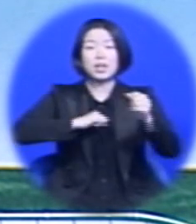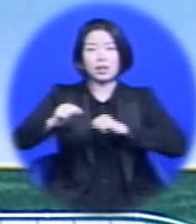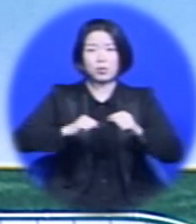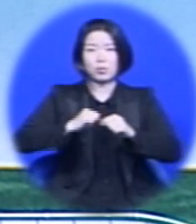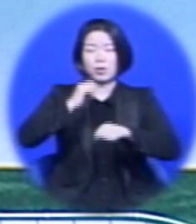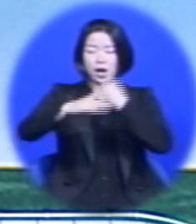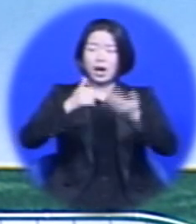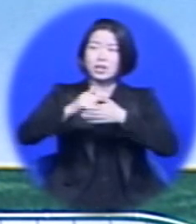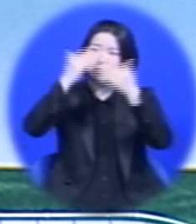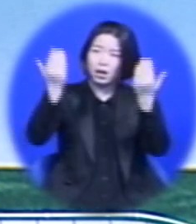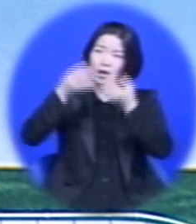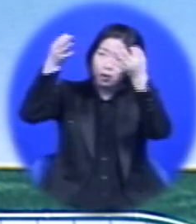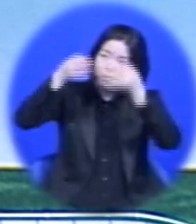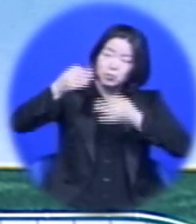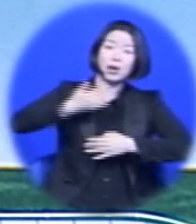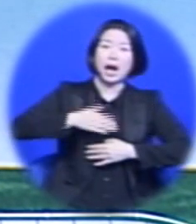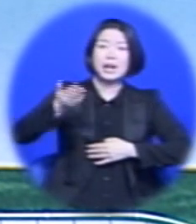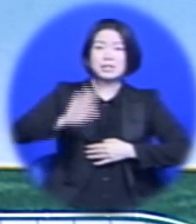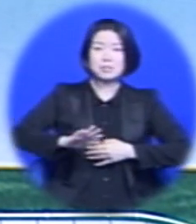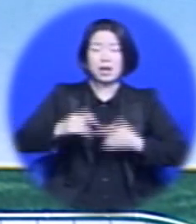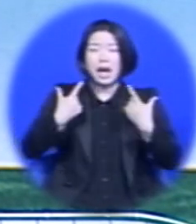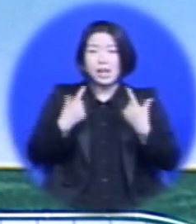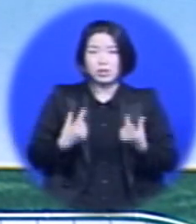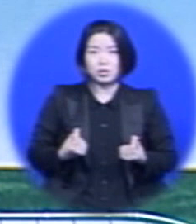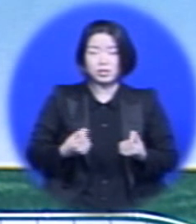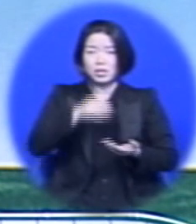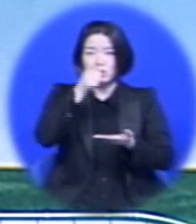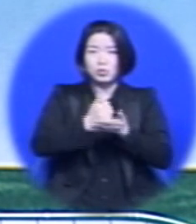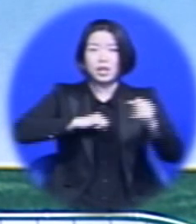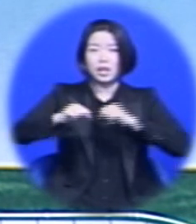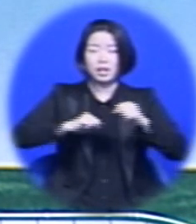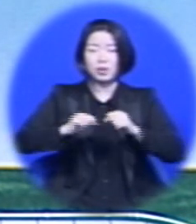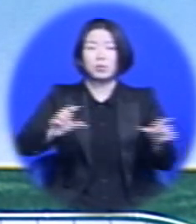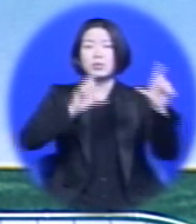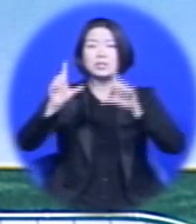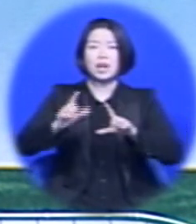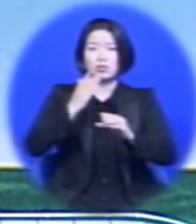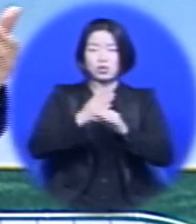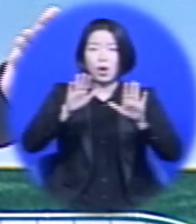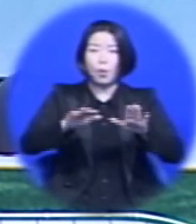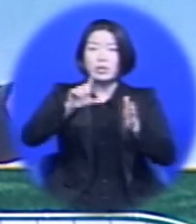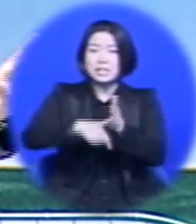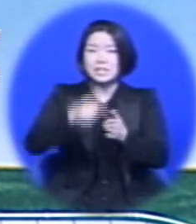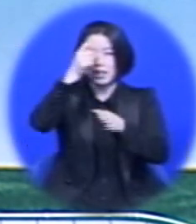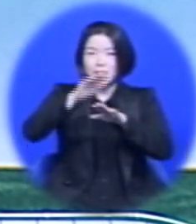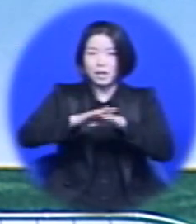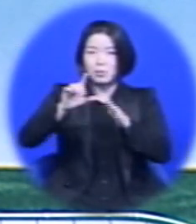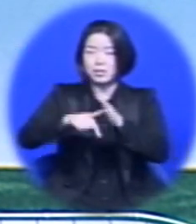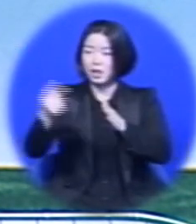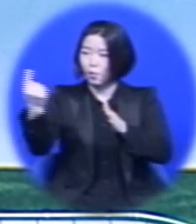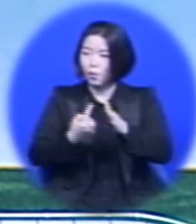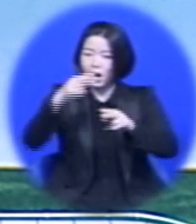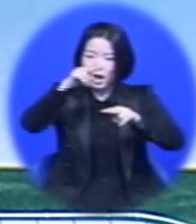다 보시는 것을 알면서도 여전히 죄 짓고 살다가 오늘이 시간 예배 시간에 이렇게